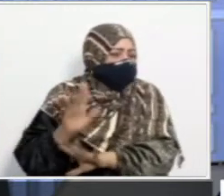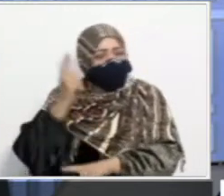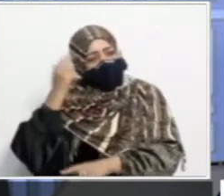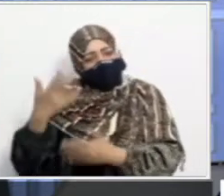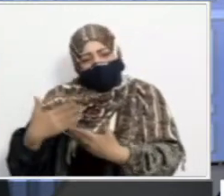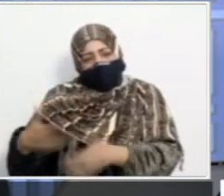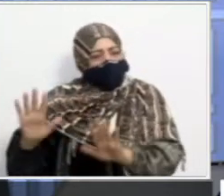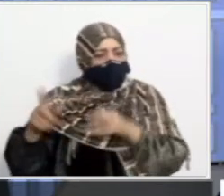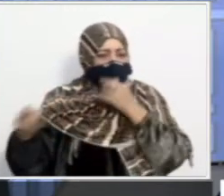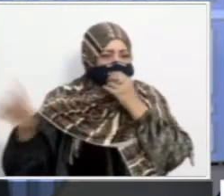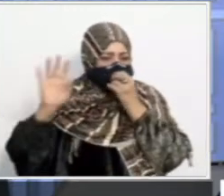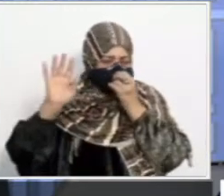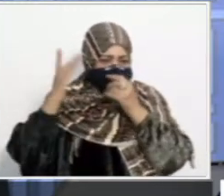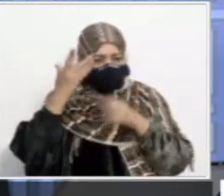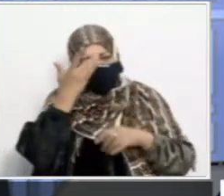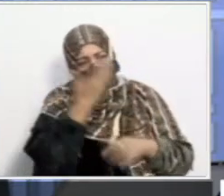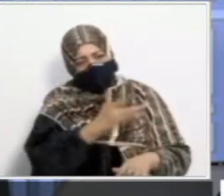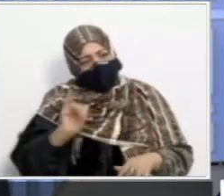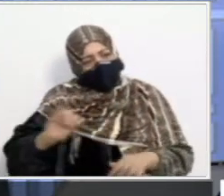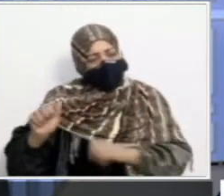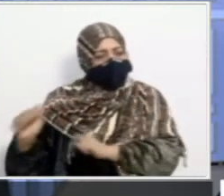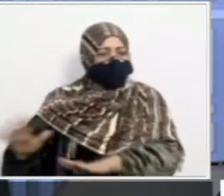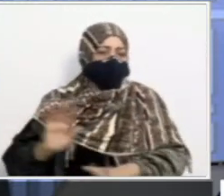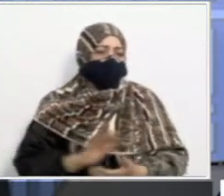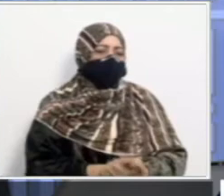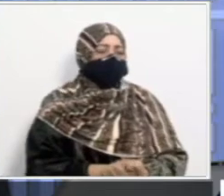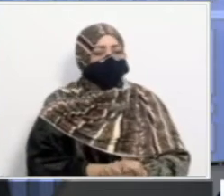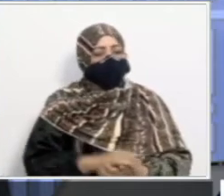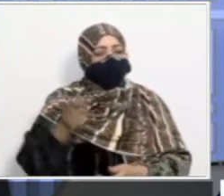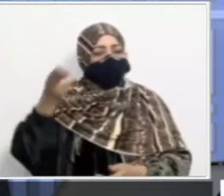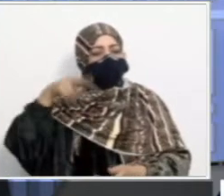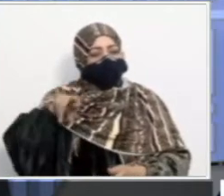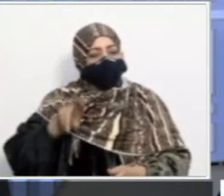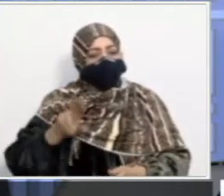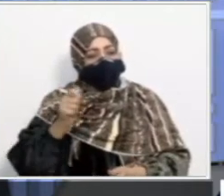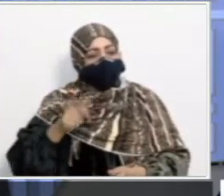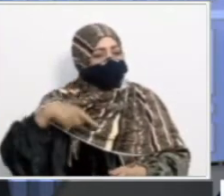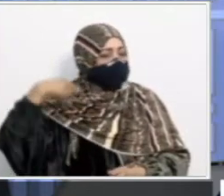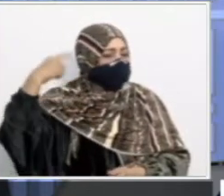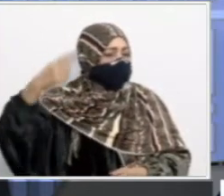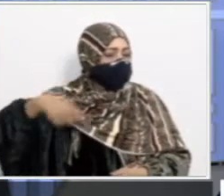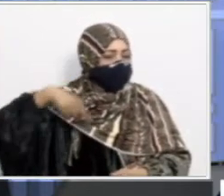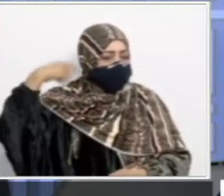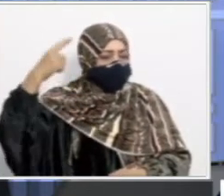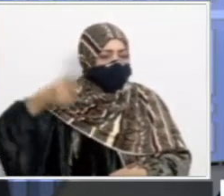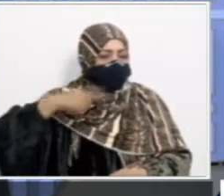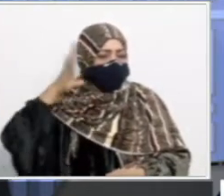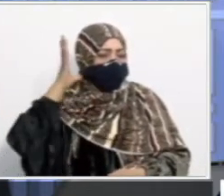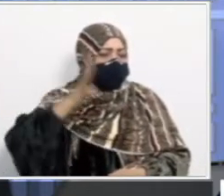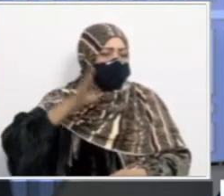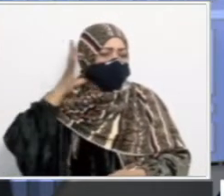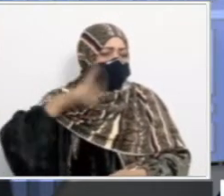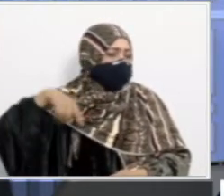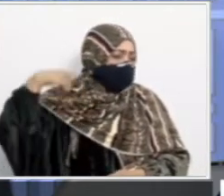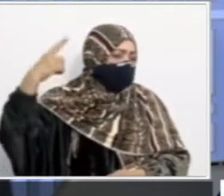يقول الأخ عبد السلام أيضا الوسواس الدائم في الصلاة، يقول كل صلاة يعني نقول سجد سجدة أو